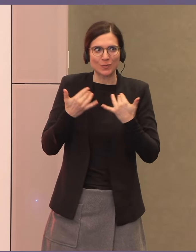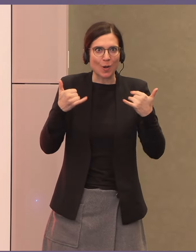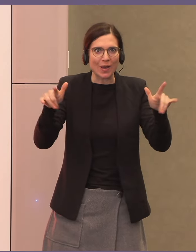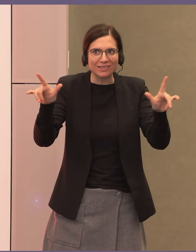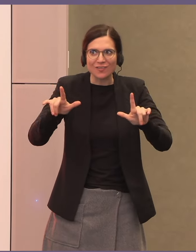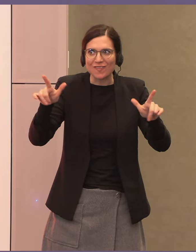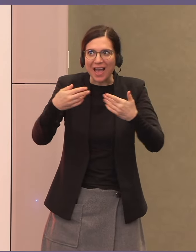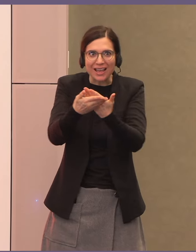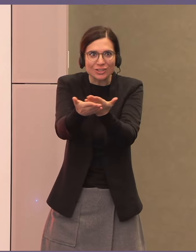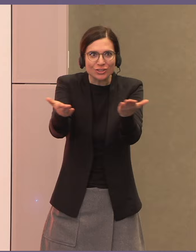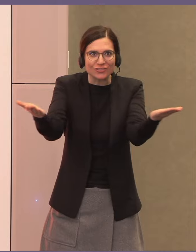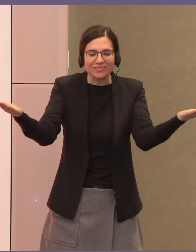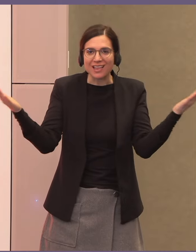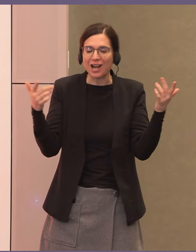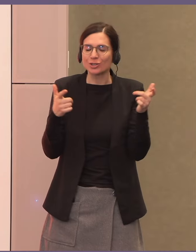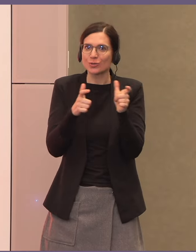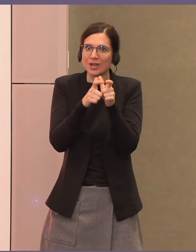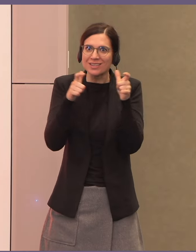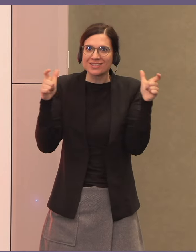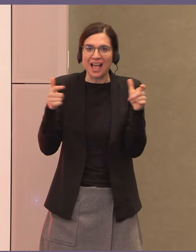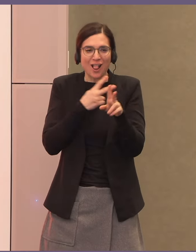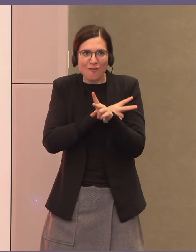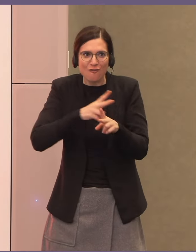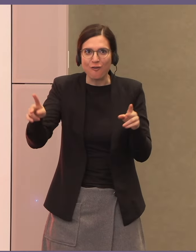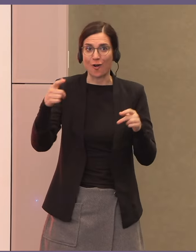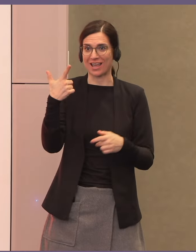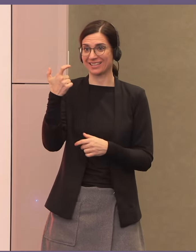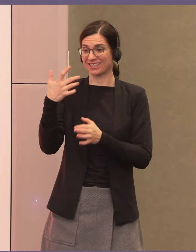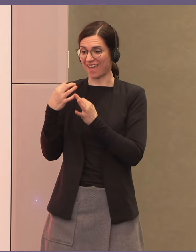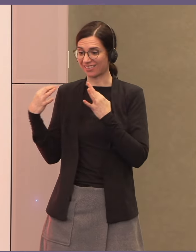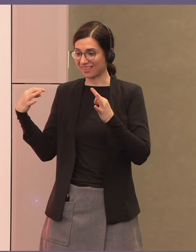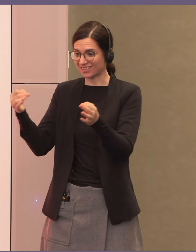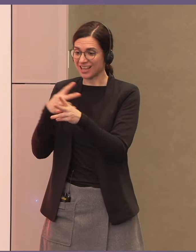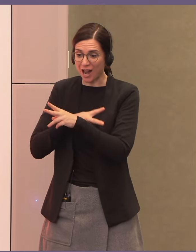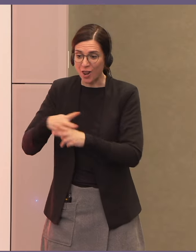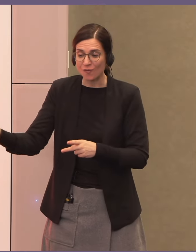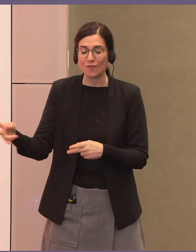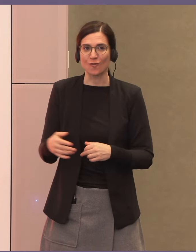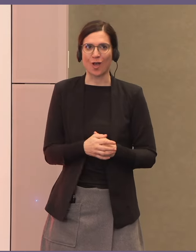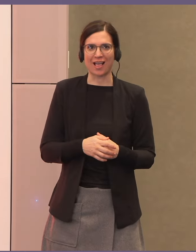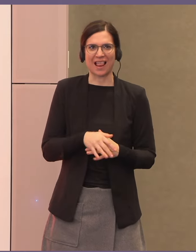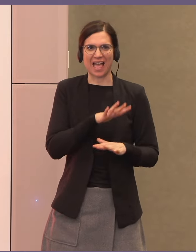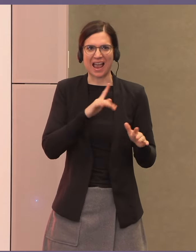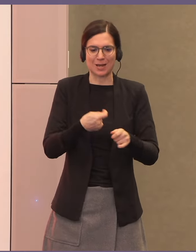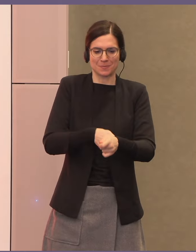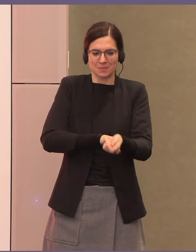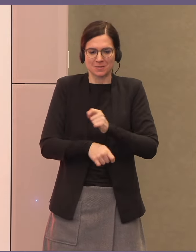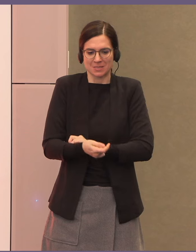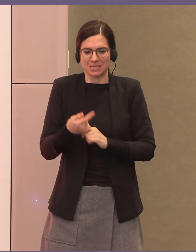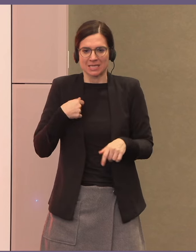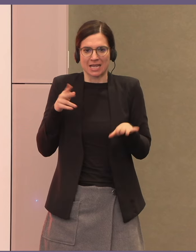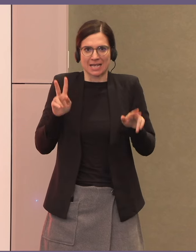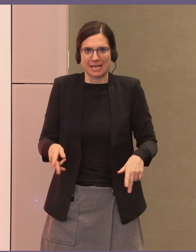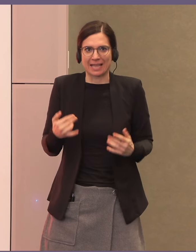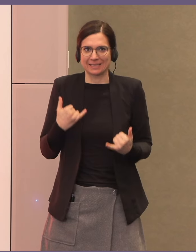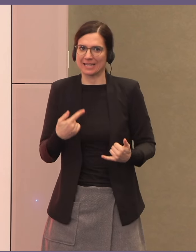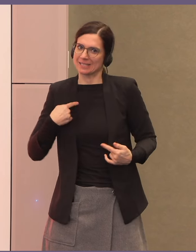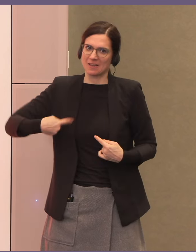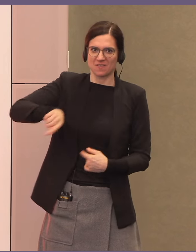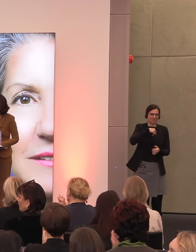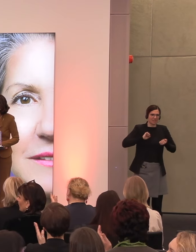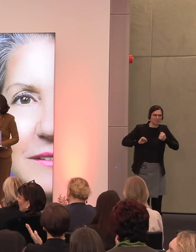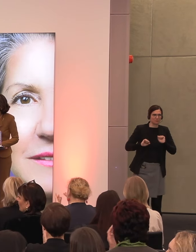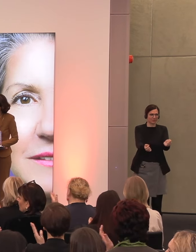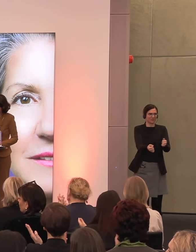erleben zu dürfen. Dieser Saal voll, noch ein Saal voll. Also, die können sich alle anhäuten. Wir sind da.